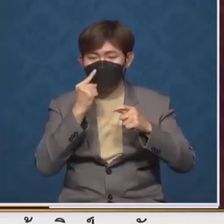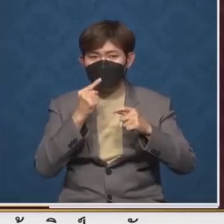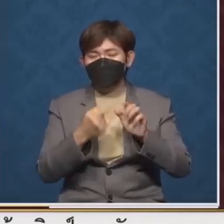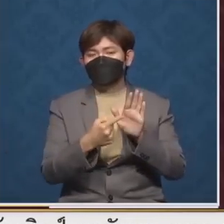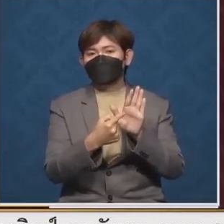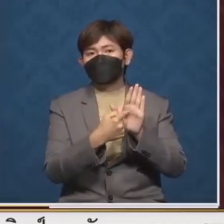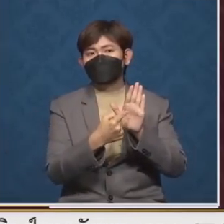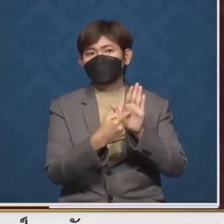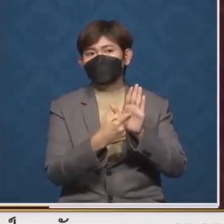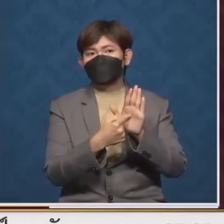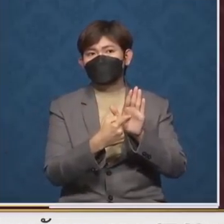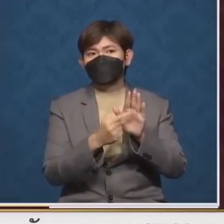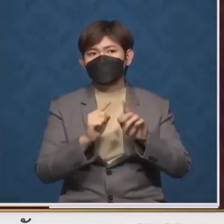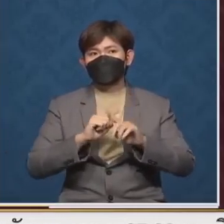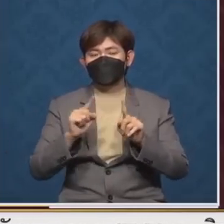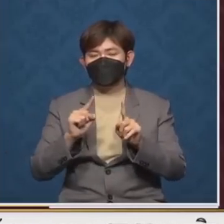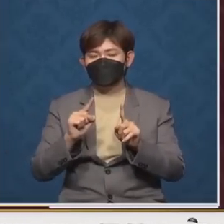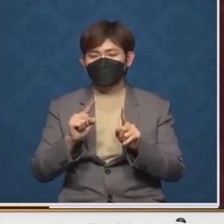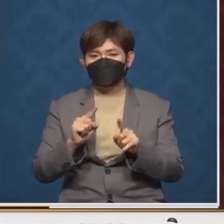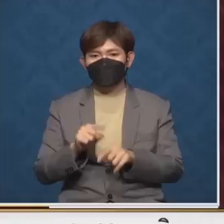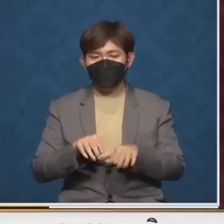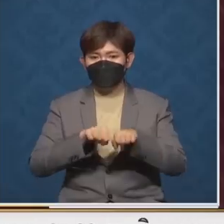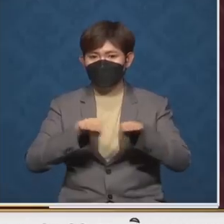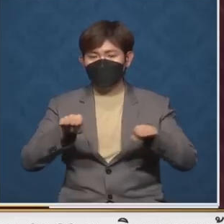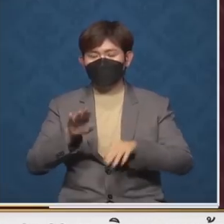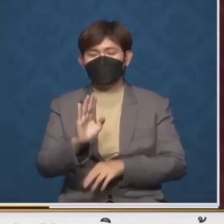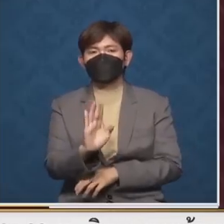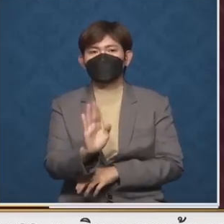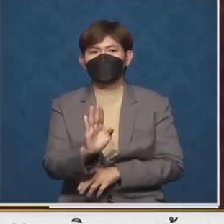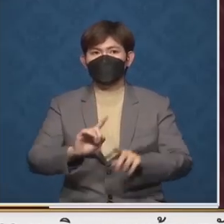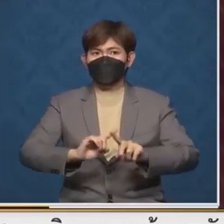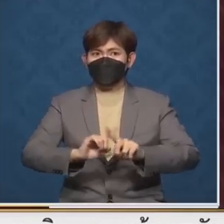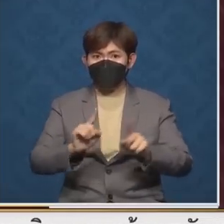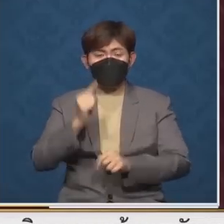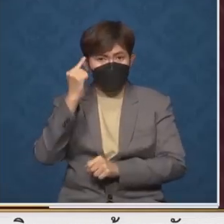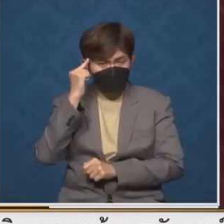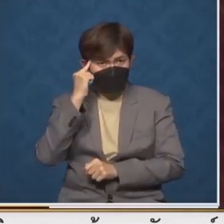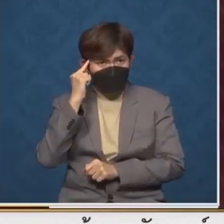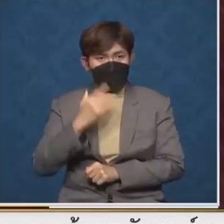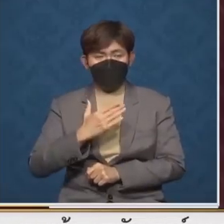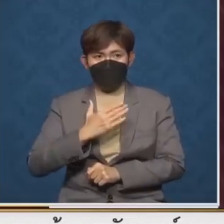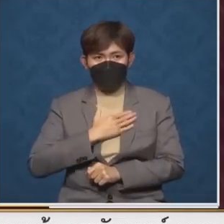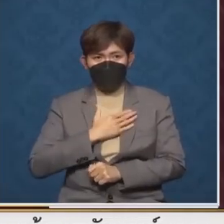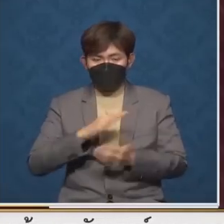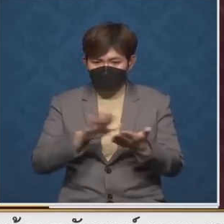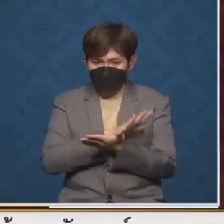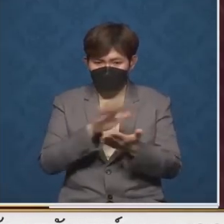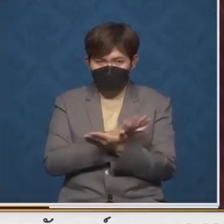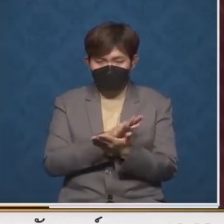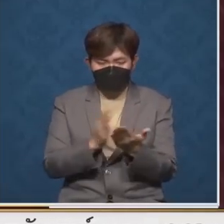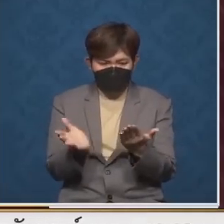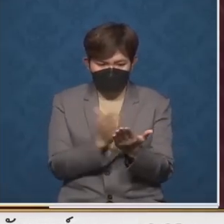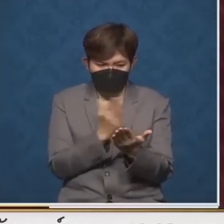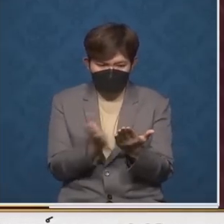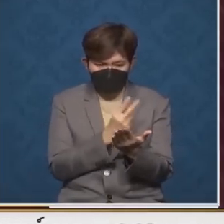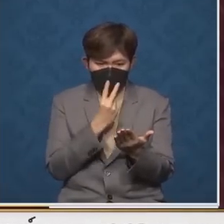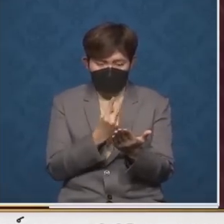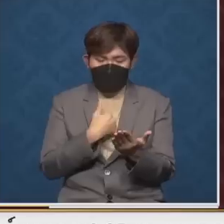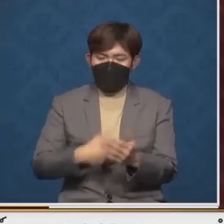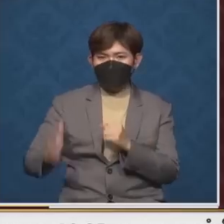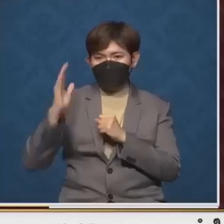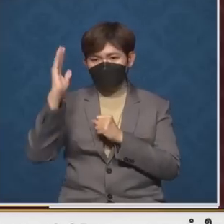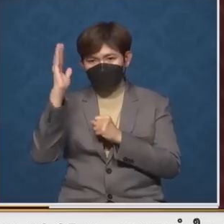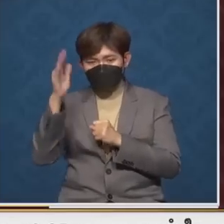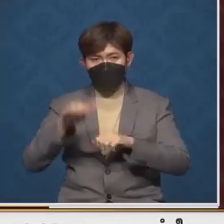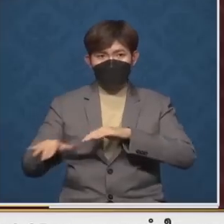และยัวไม่รถสเปคเชอไครับวันที่ผมทำเปเปอรแล้ทำเอกสารเพื่อมาพี่ปลายเนี่ย